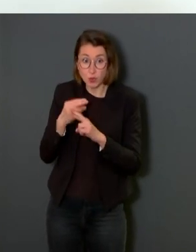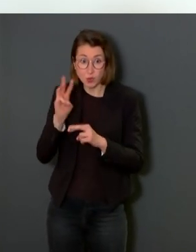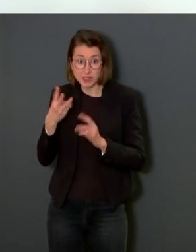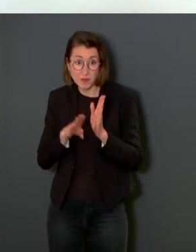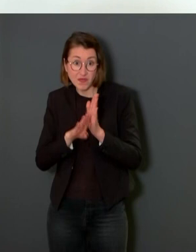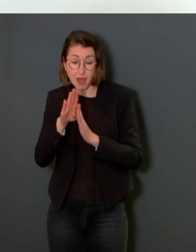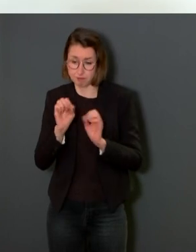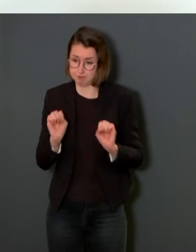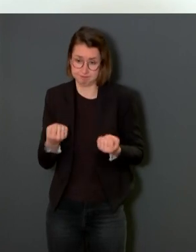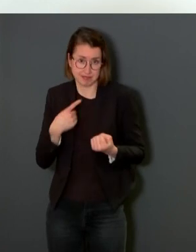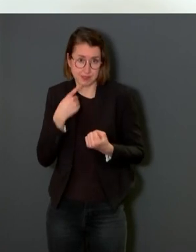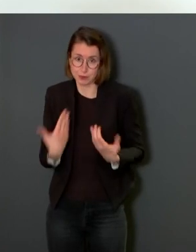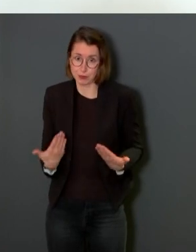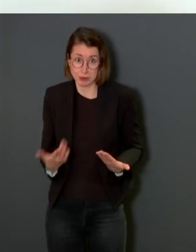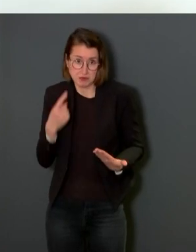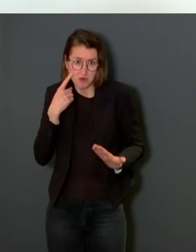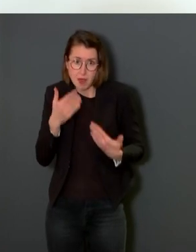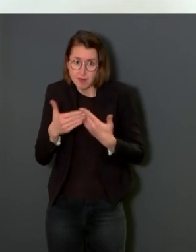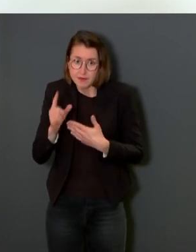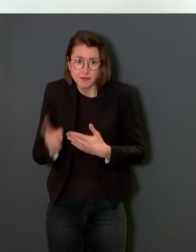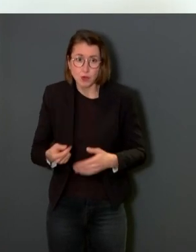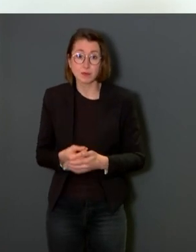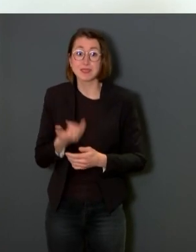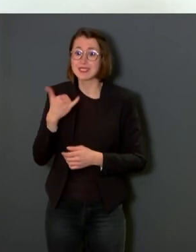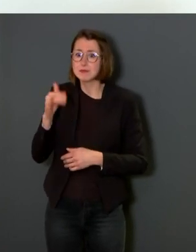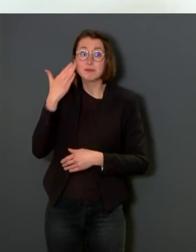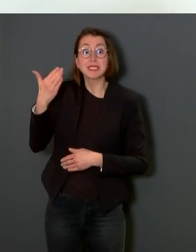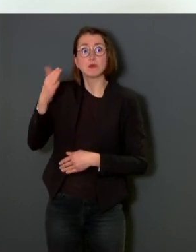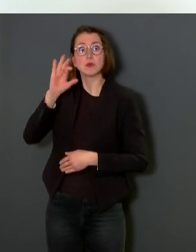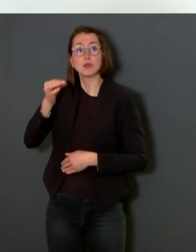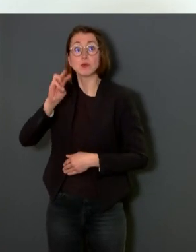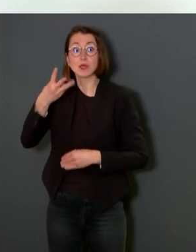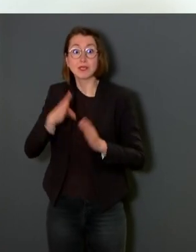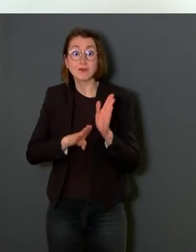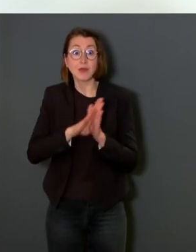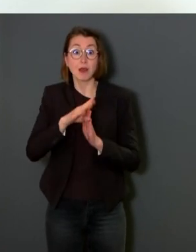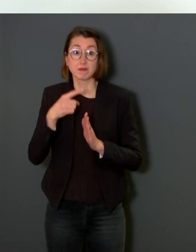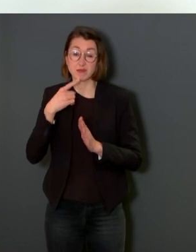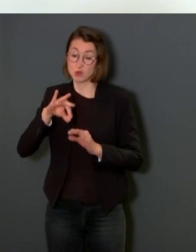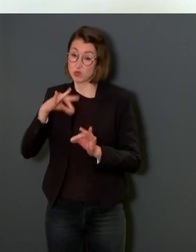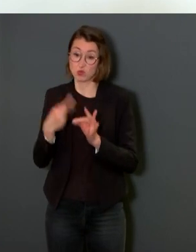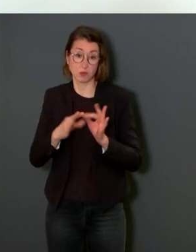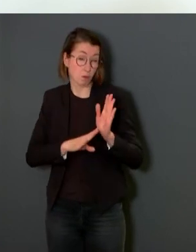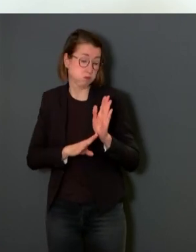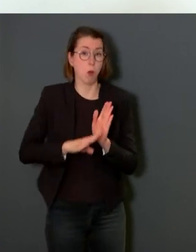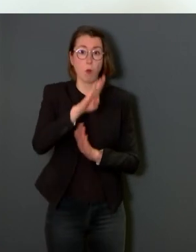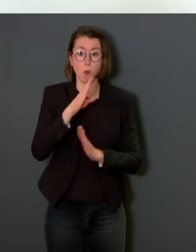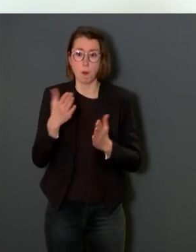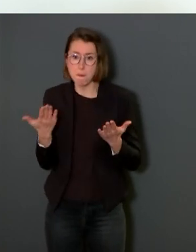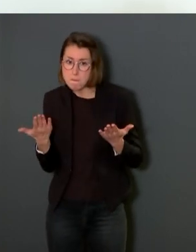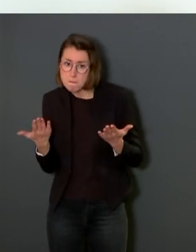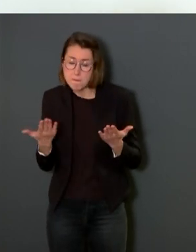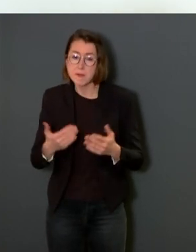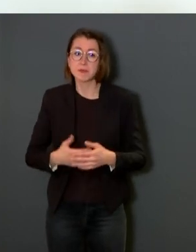la troisième vague, c'est une exponentielle. Ça veut dire que ça va aller très, très vite. Si on écoute